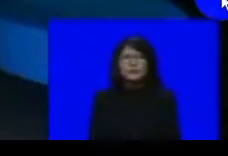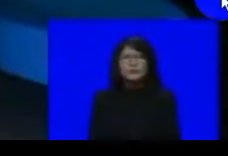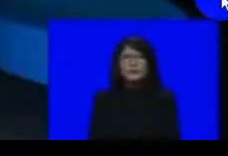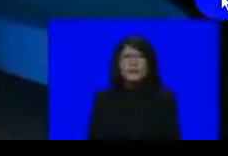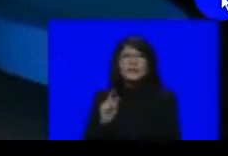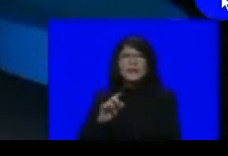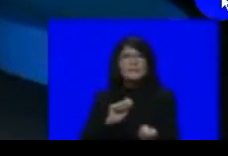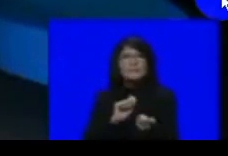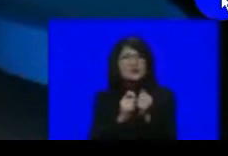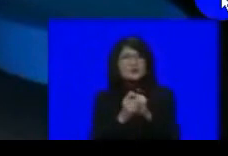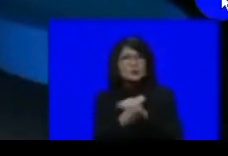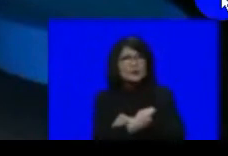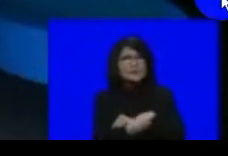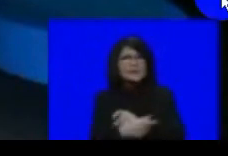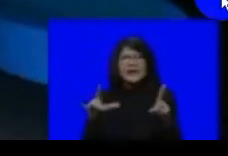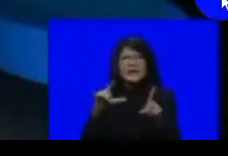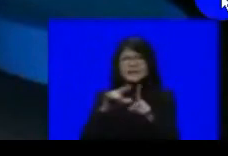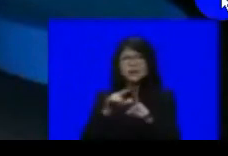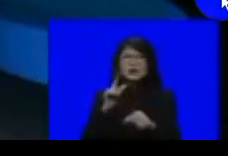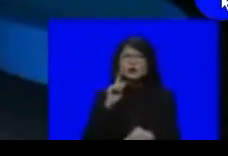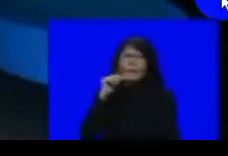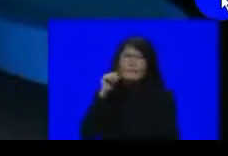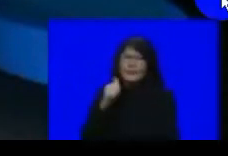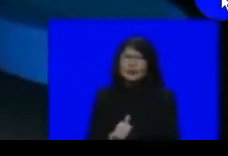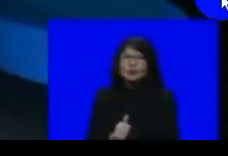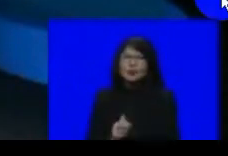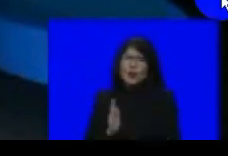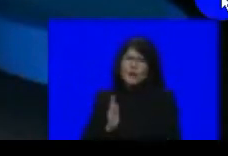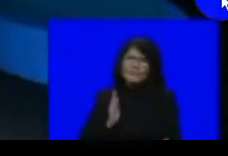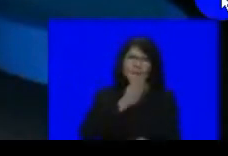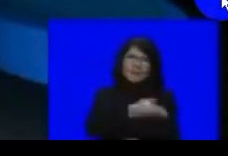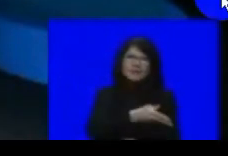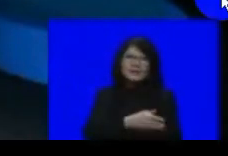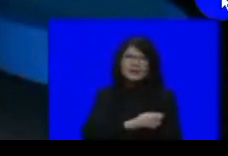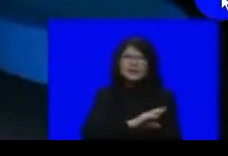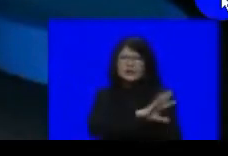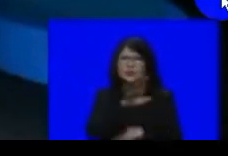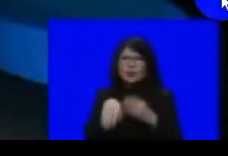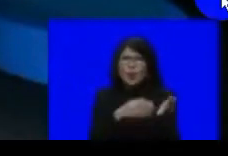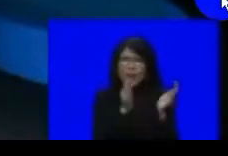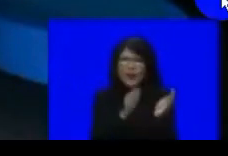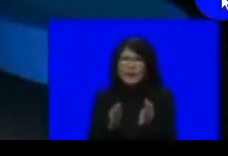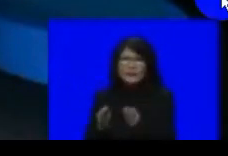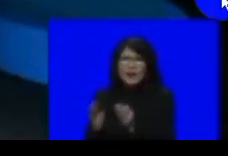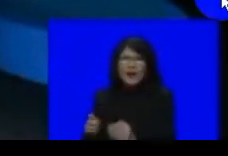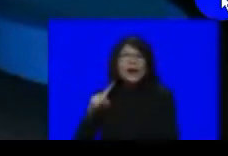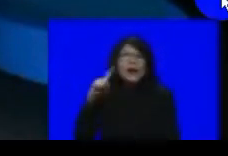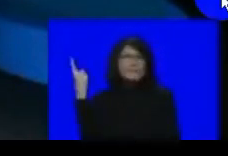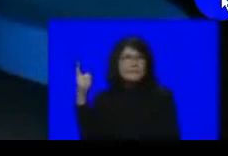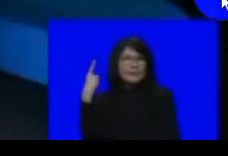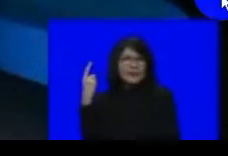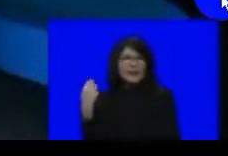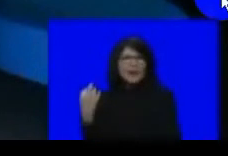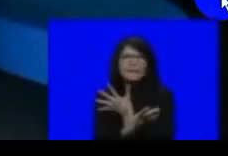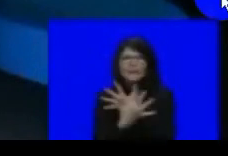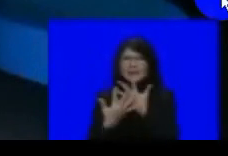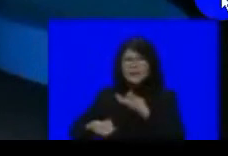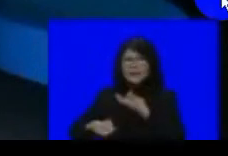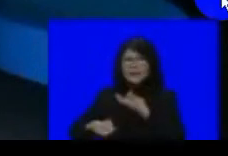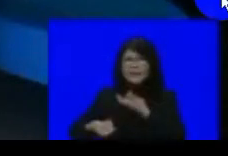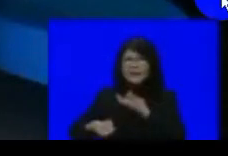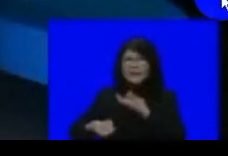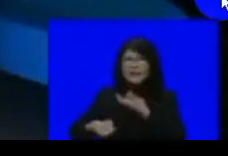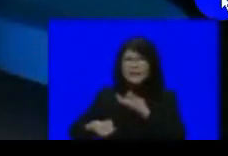dalam transformasi digital membutuhkan partisipasi semua pihak, baik pemerintah, masyarakat bisnis